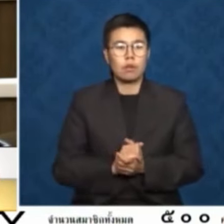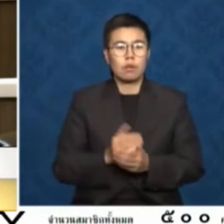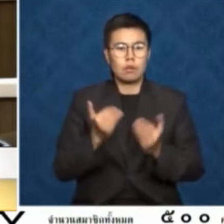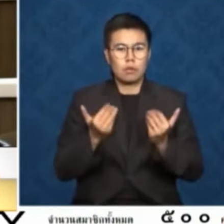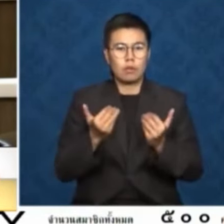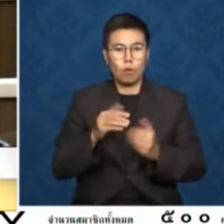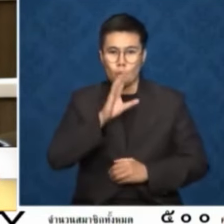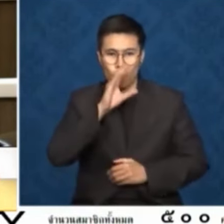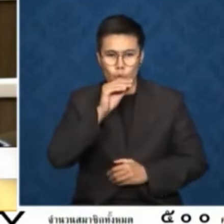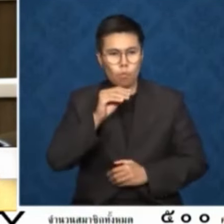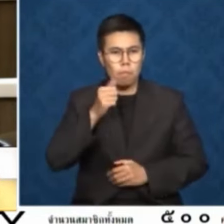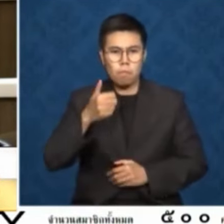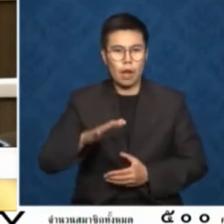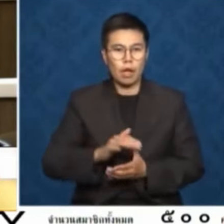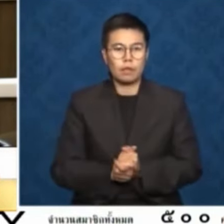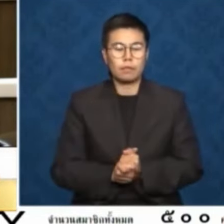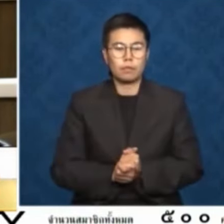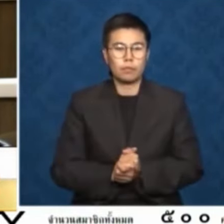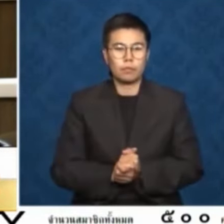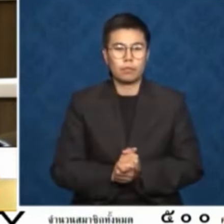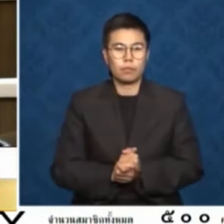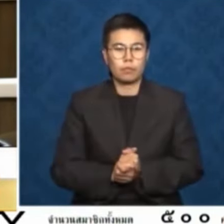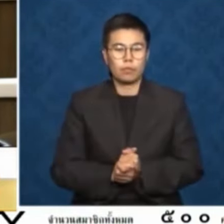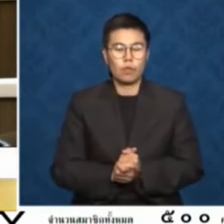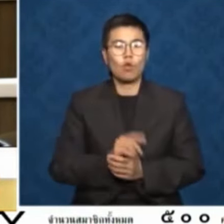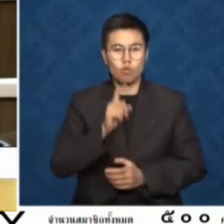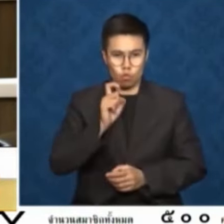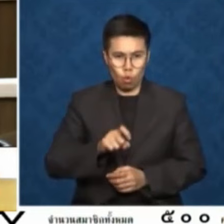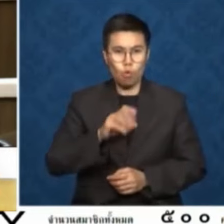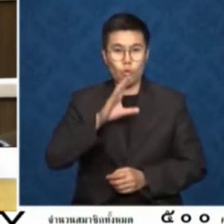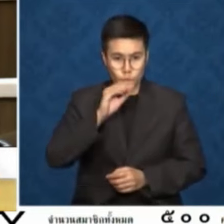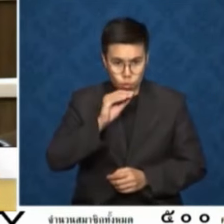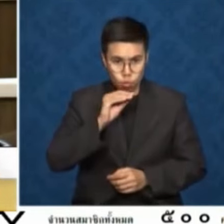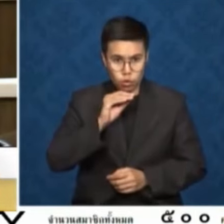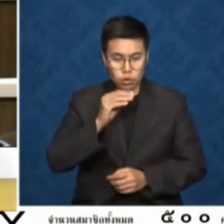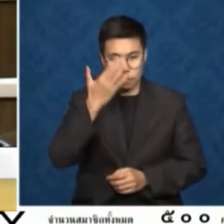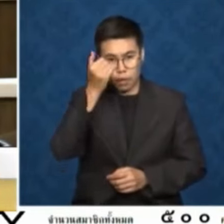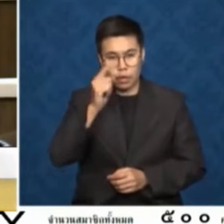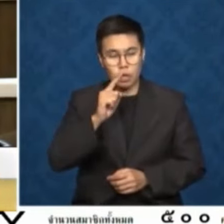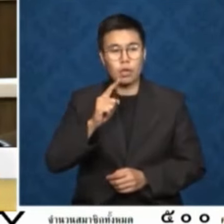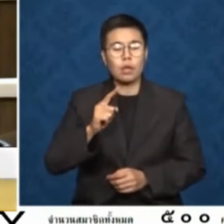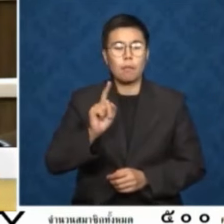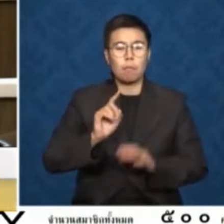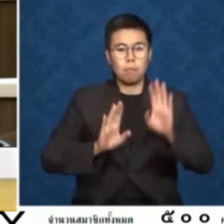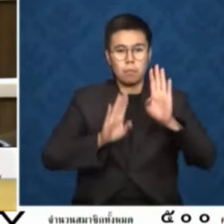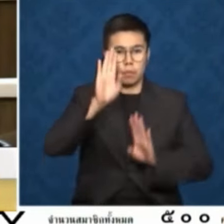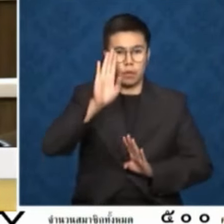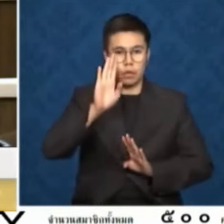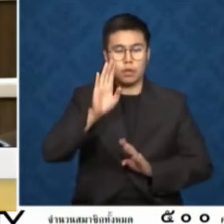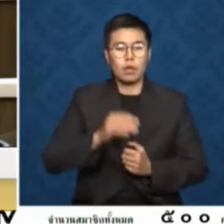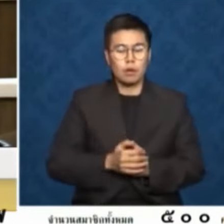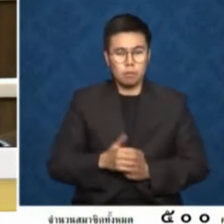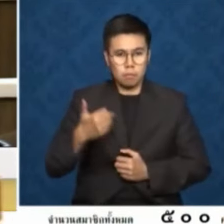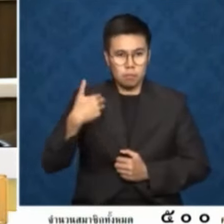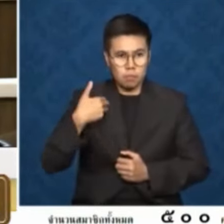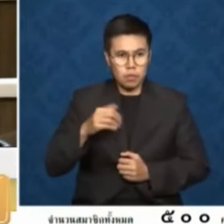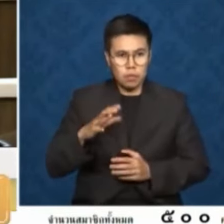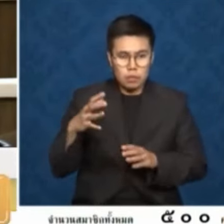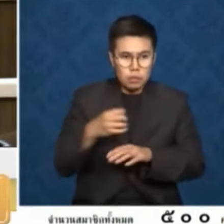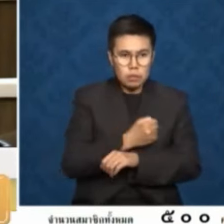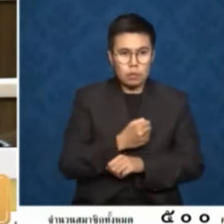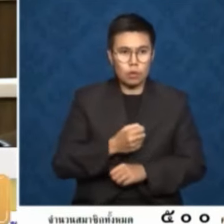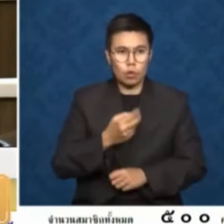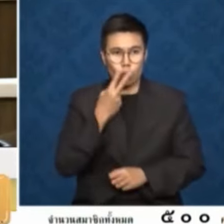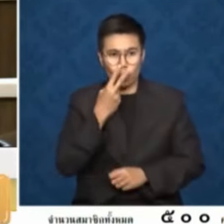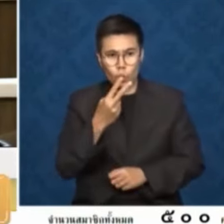ครับเพราะฉะนั้นรัฐบาลยึดอำนาจก็เริ่มใช้วิธีการทำลายระบอบประชาธิปไตยท้องถิ่นมาเรื่อยๆถ้าท่านจำ